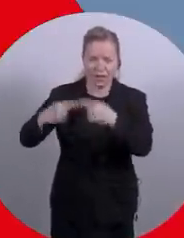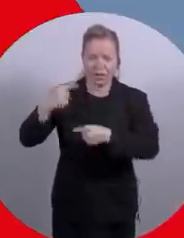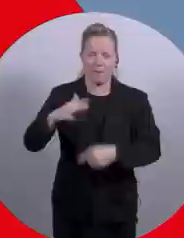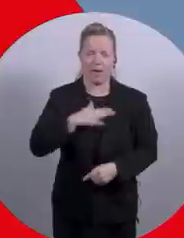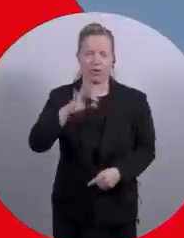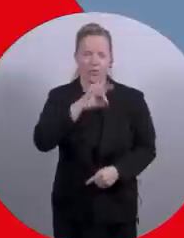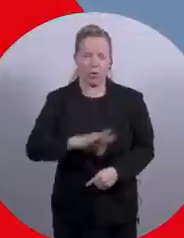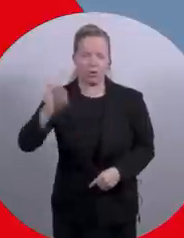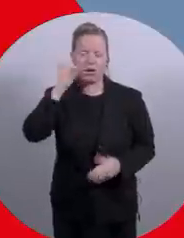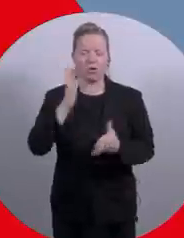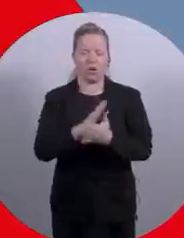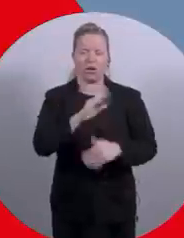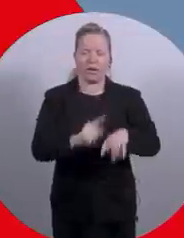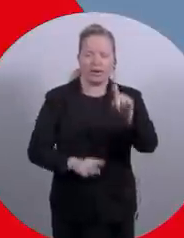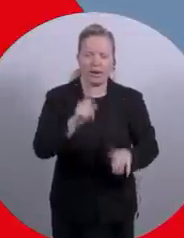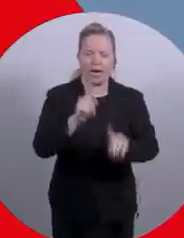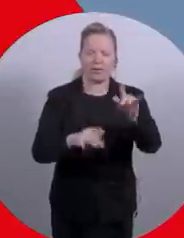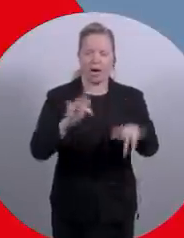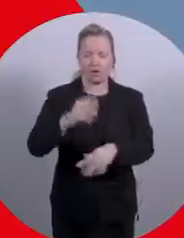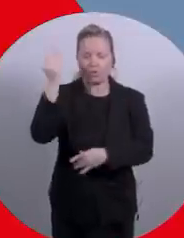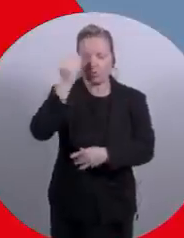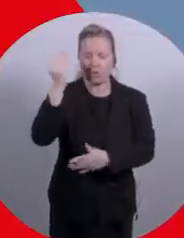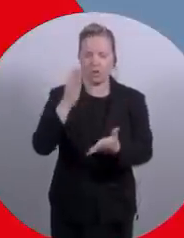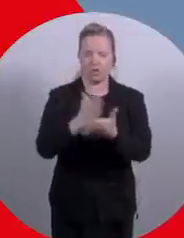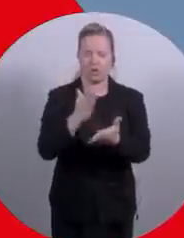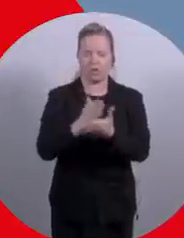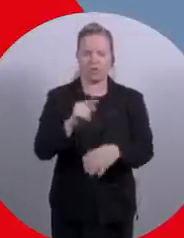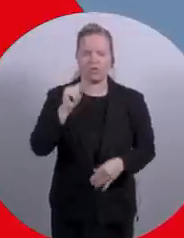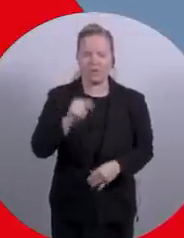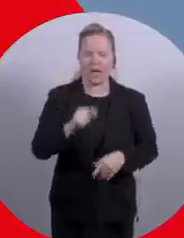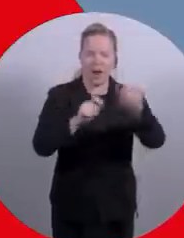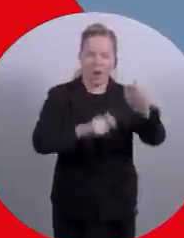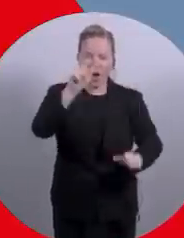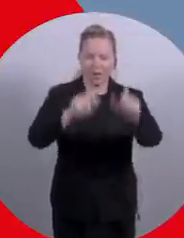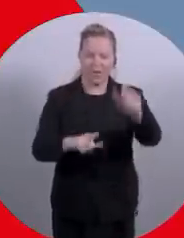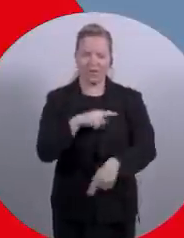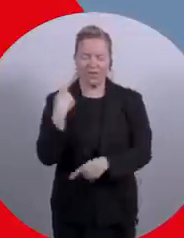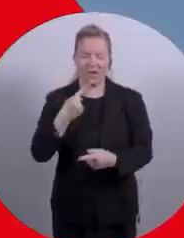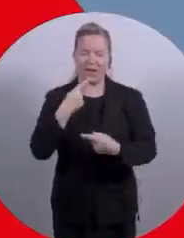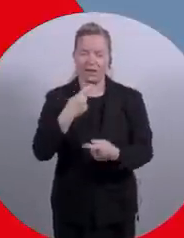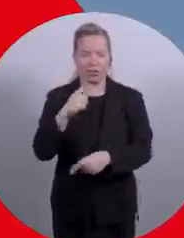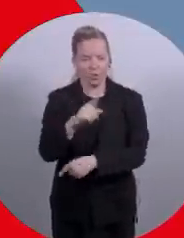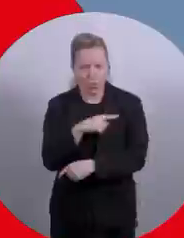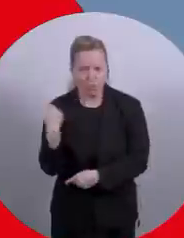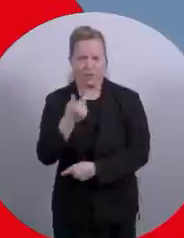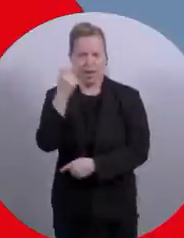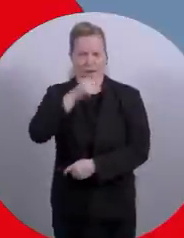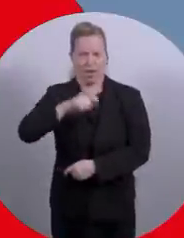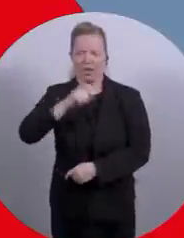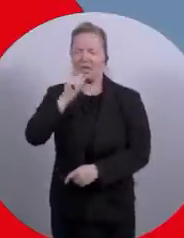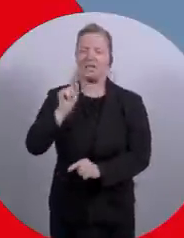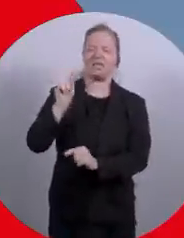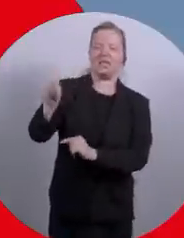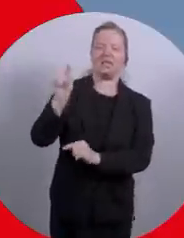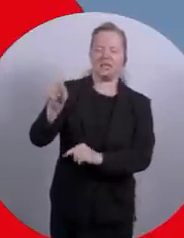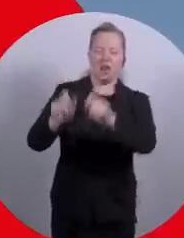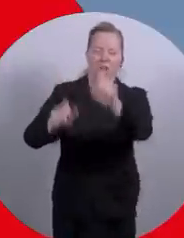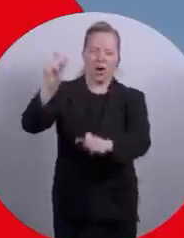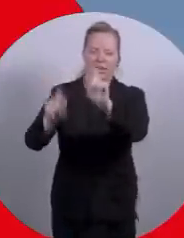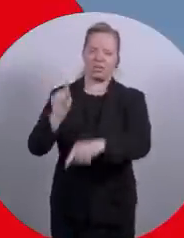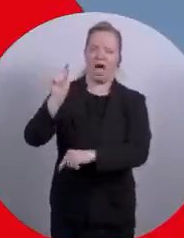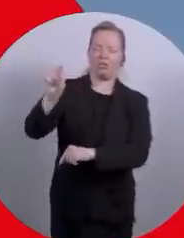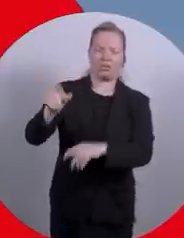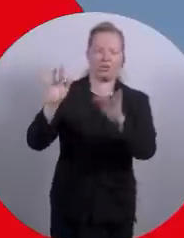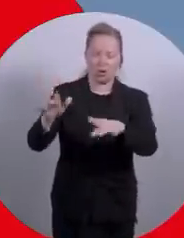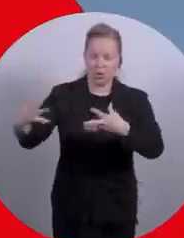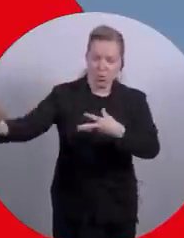mit meiner Tochter schon Kindergarten und jetzt in der Schule ist und es ist nicht die Leute draußen über die man reden das dann unsere Leute deswegen kämpfen